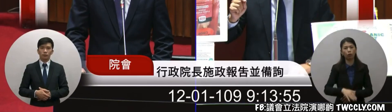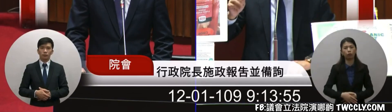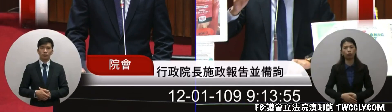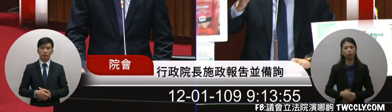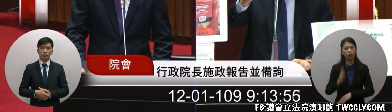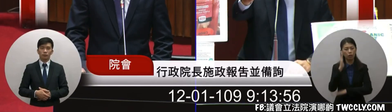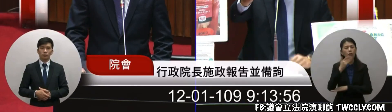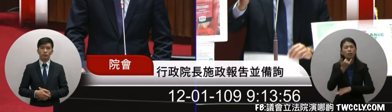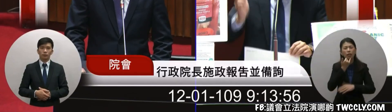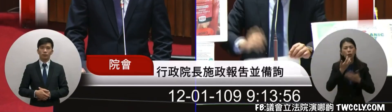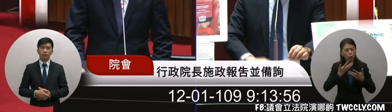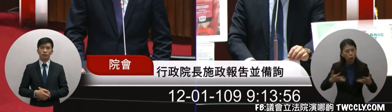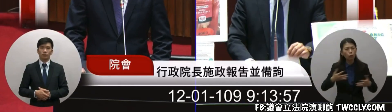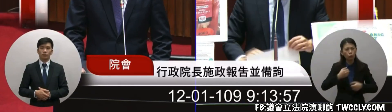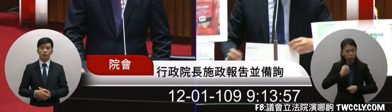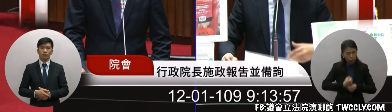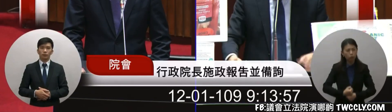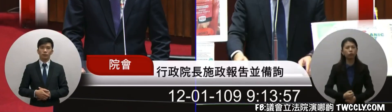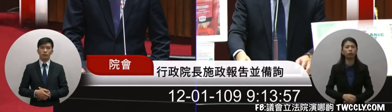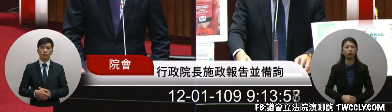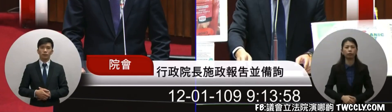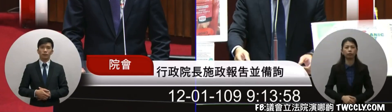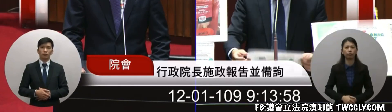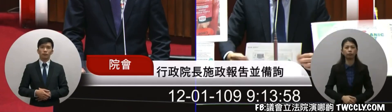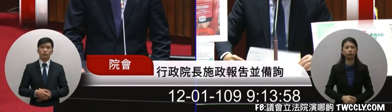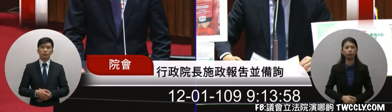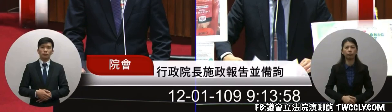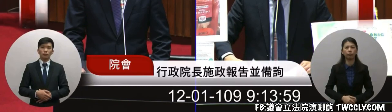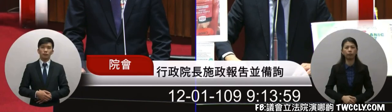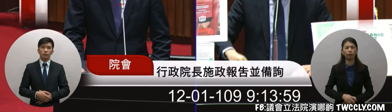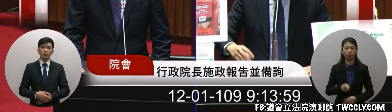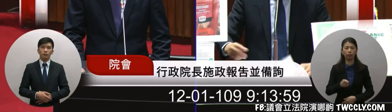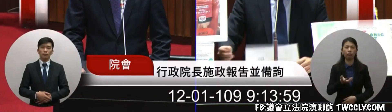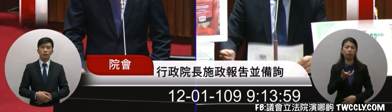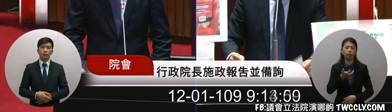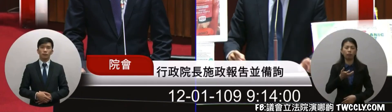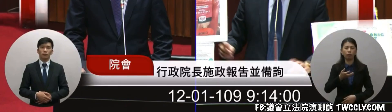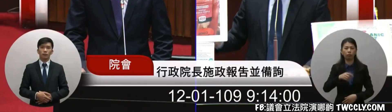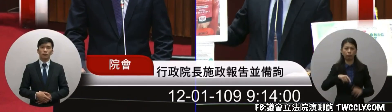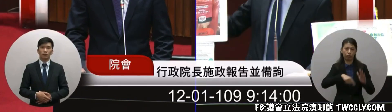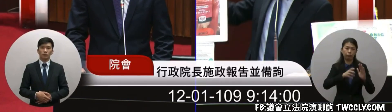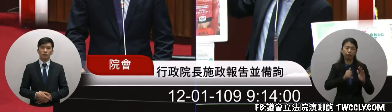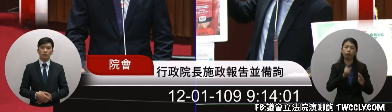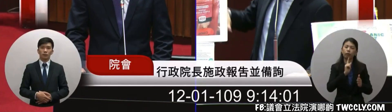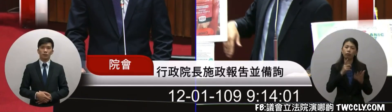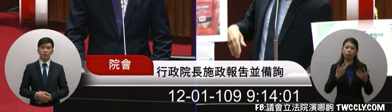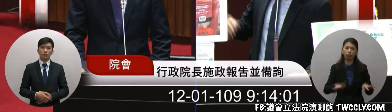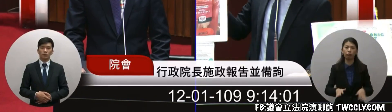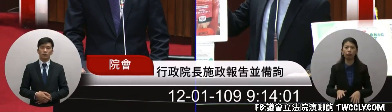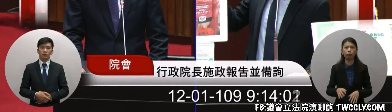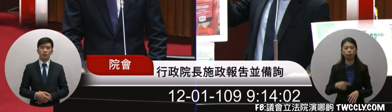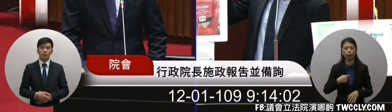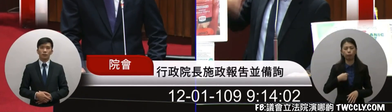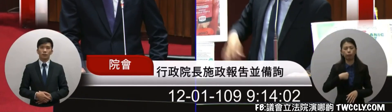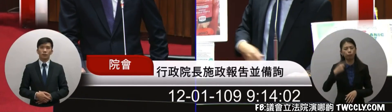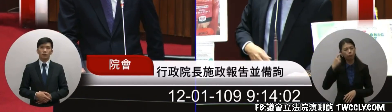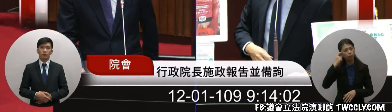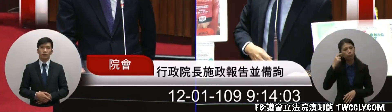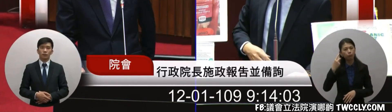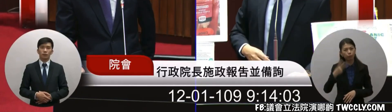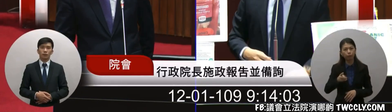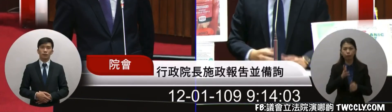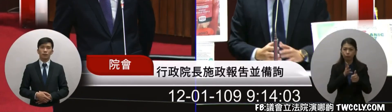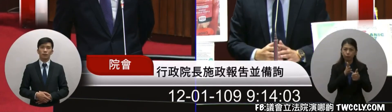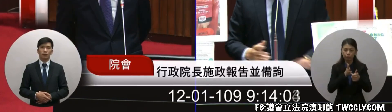做一步。其实刚刚院长因为你已经讲了哈，我们还要再谈一个部分的哈，就是说刚才啊、哦。前面一页